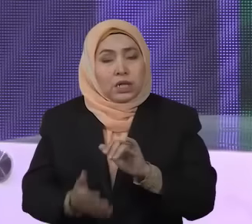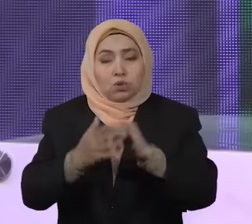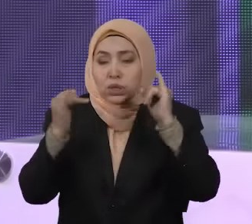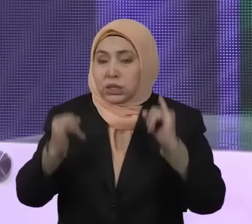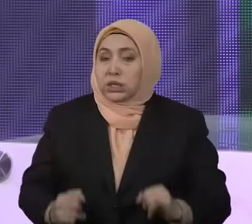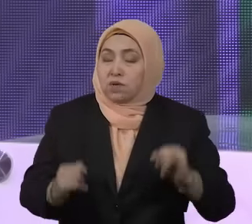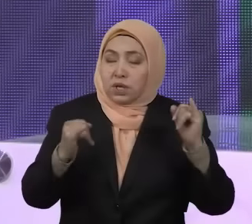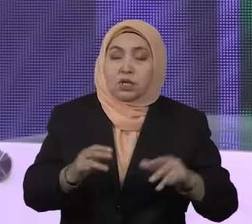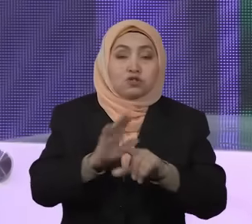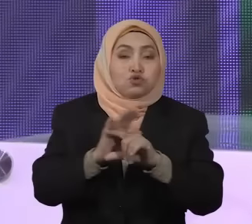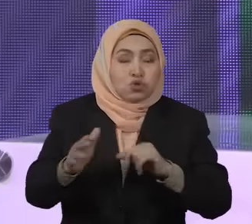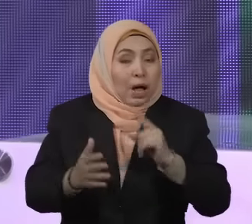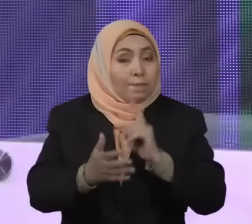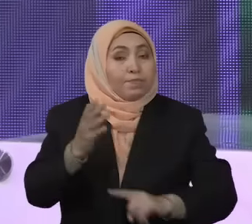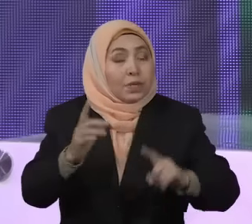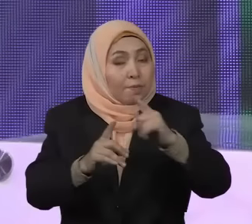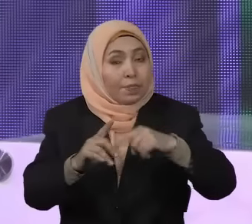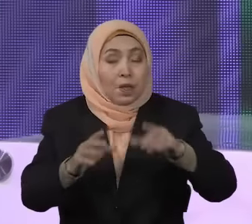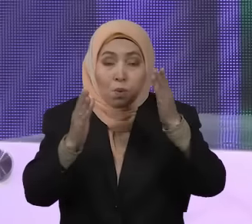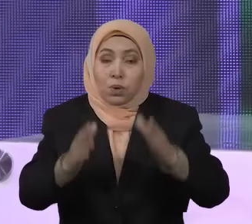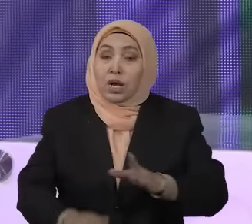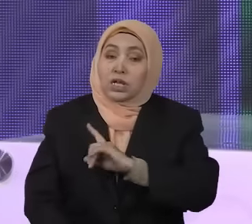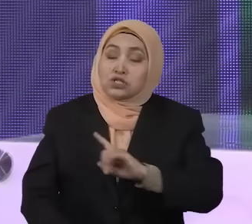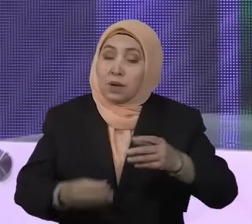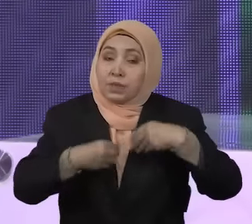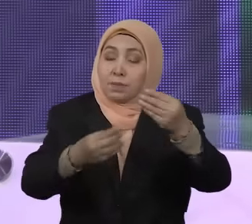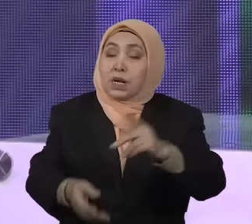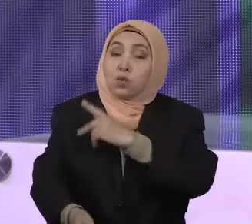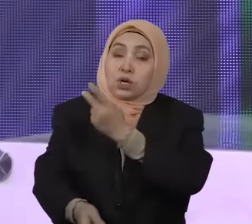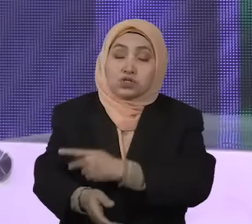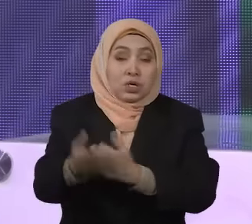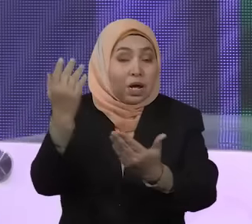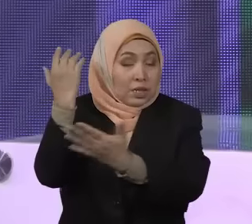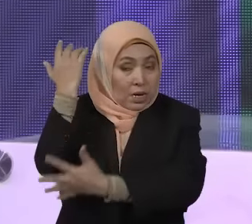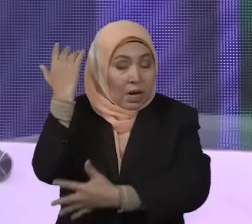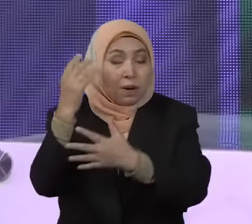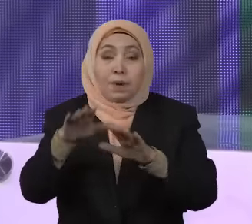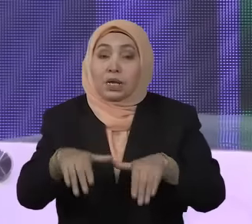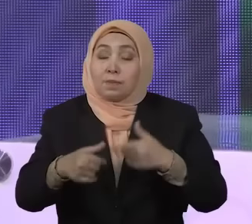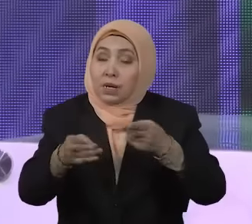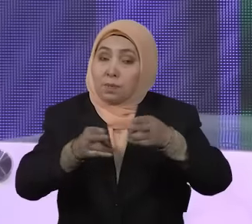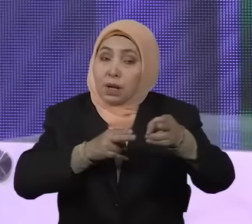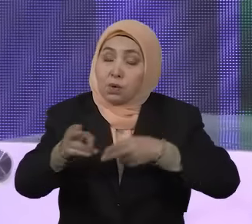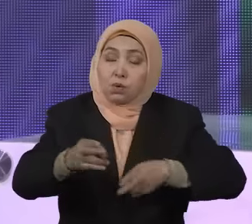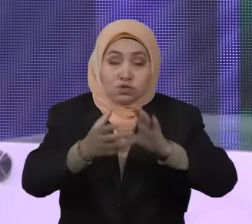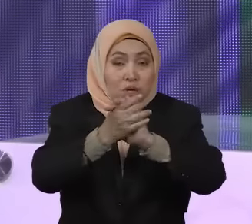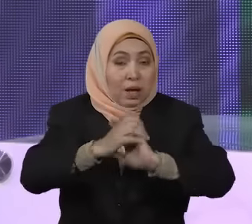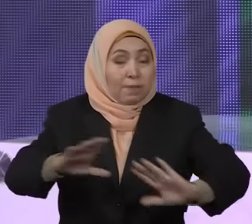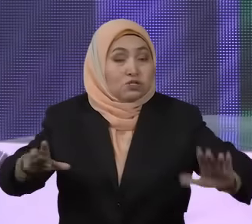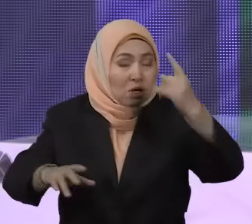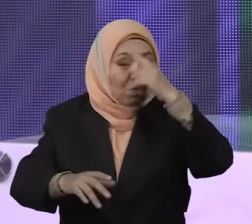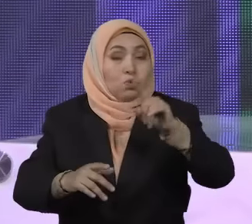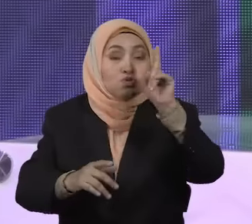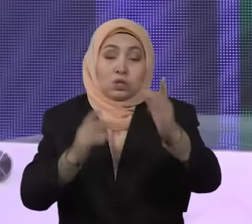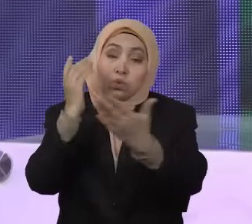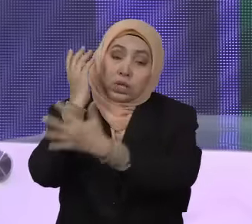individu. Surah ini adalah apabila umat Islam diberikan kuasa dan negara dan bagaimanakah menguruskan keselamatan bagi